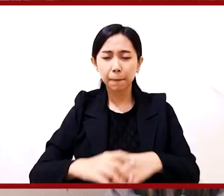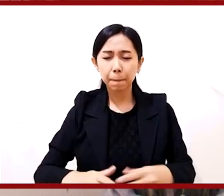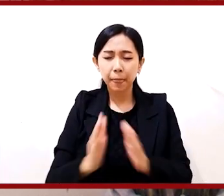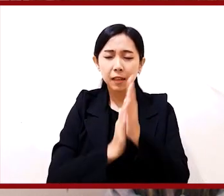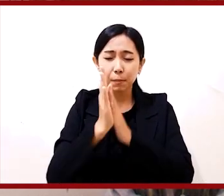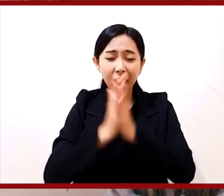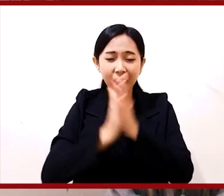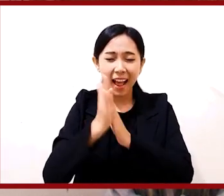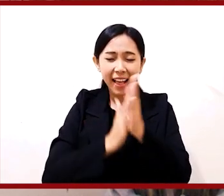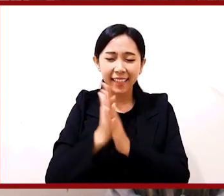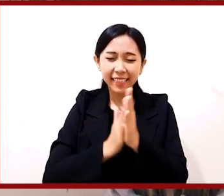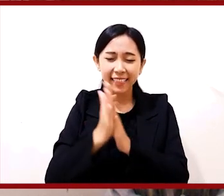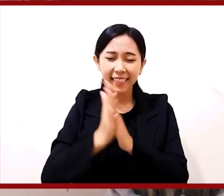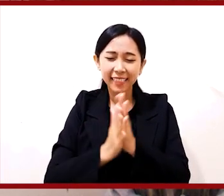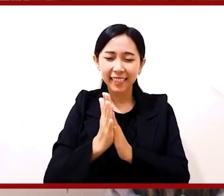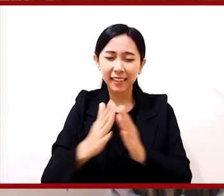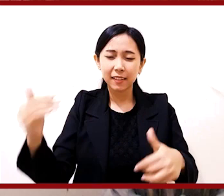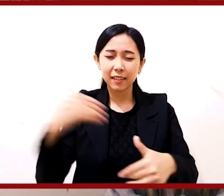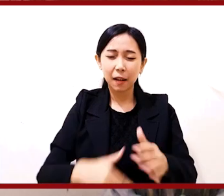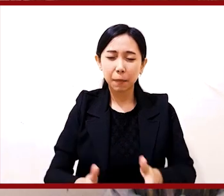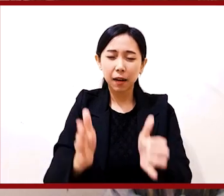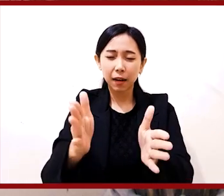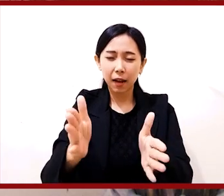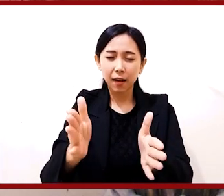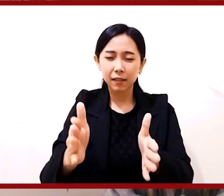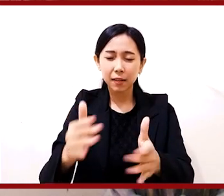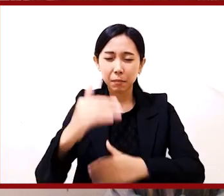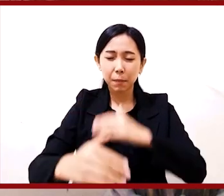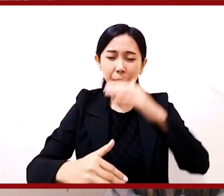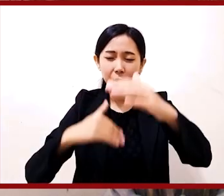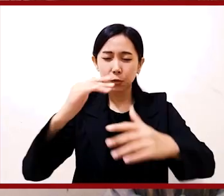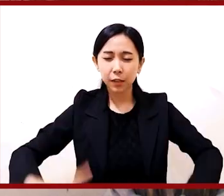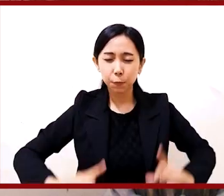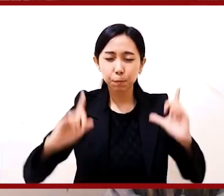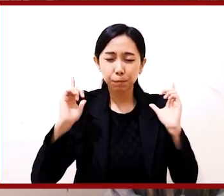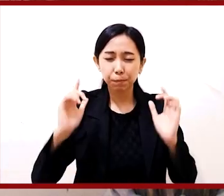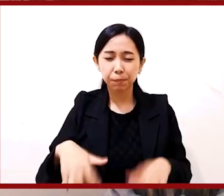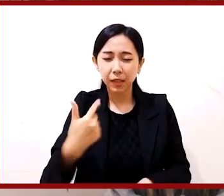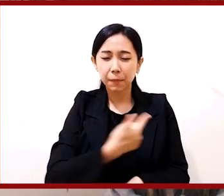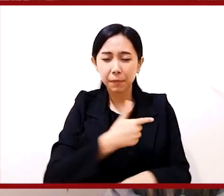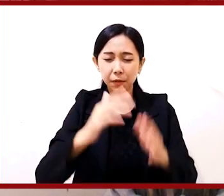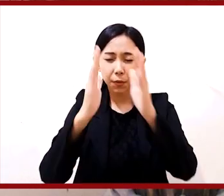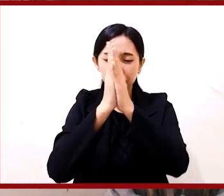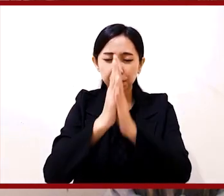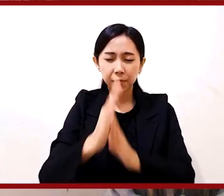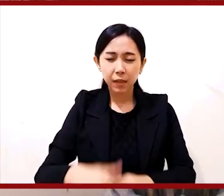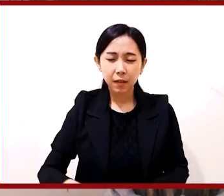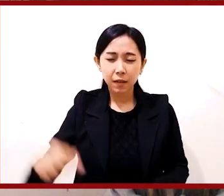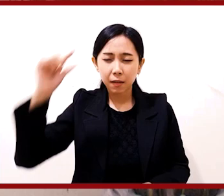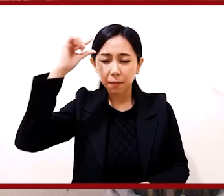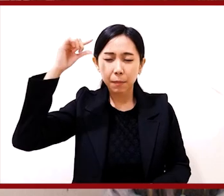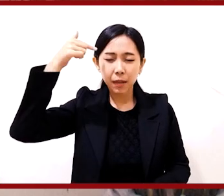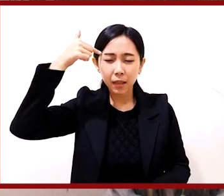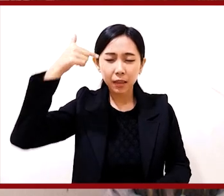ini, semangat dan optimis dalam melangkah serta menata lagi kehidupan kami. Kami berdoa untuk